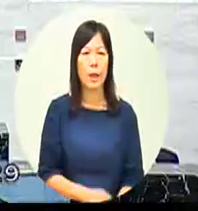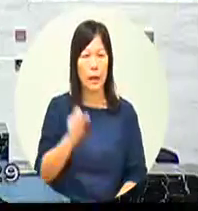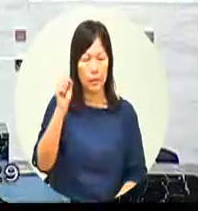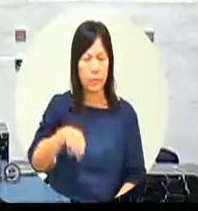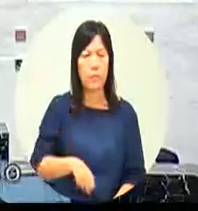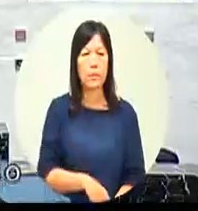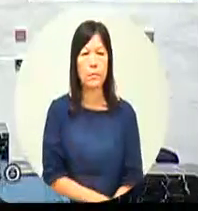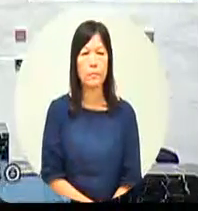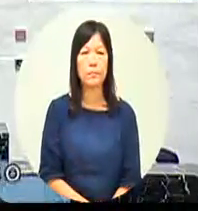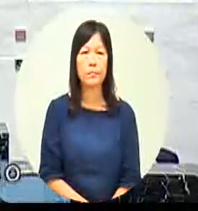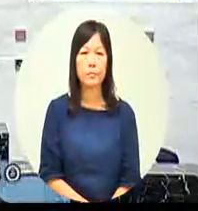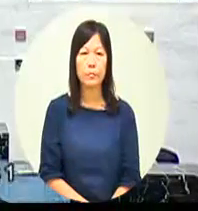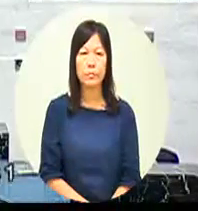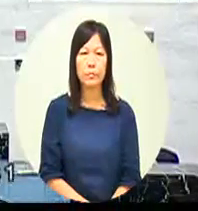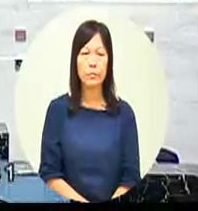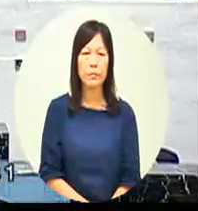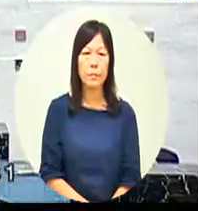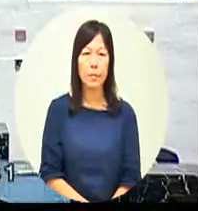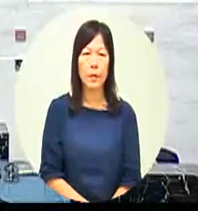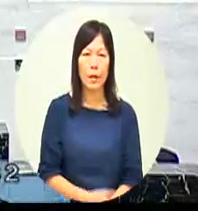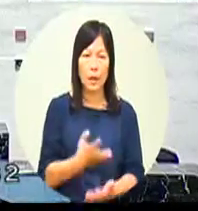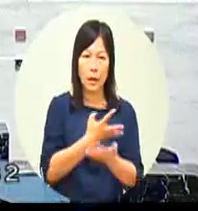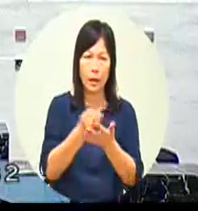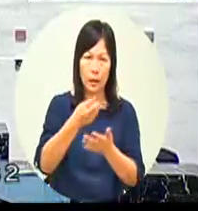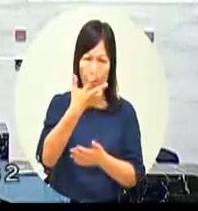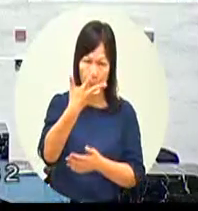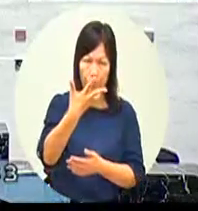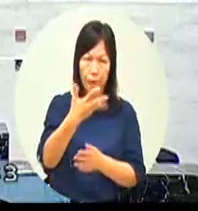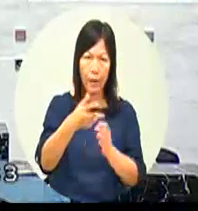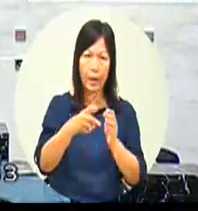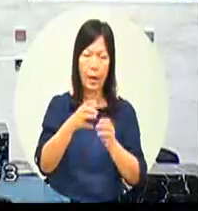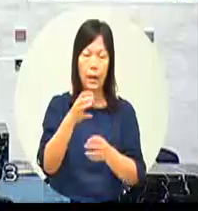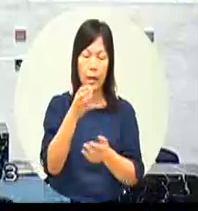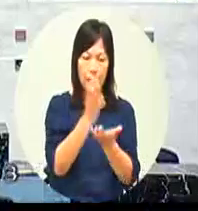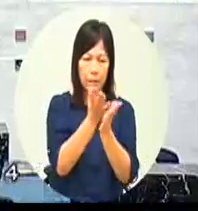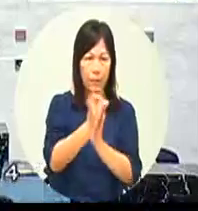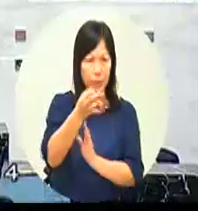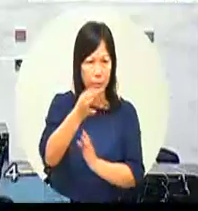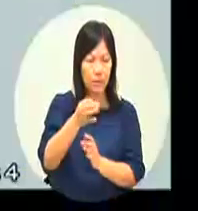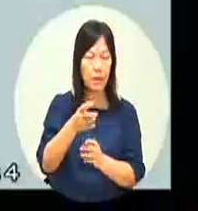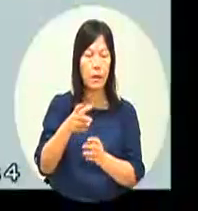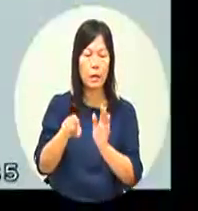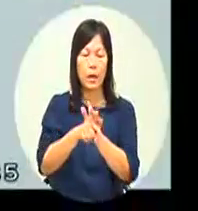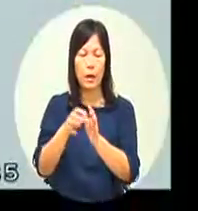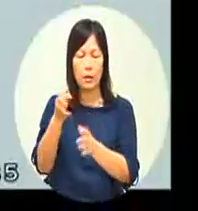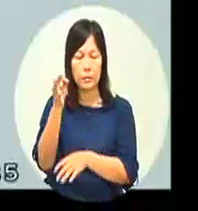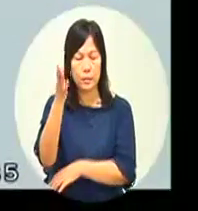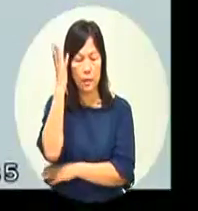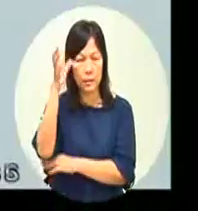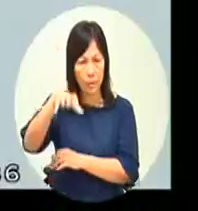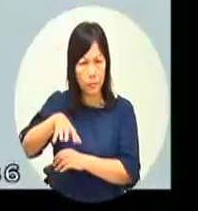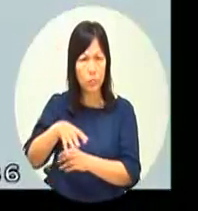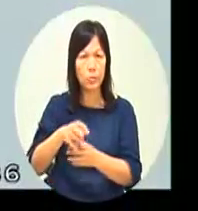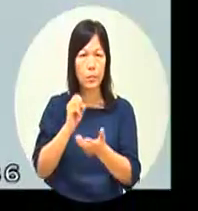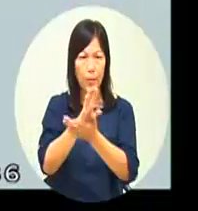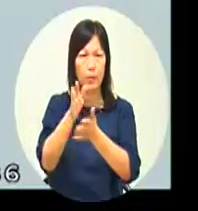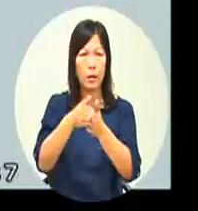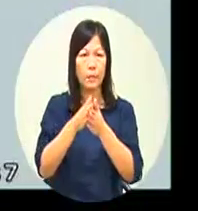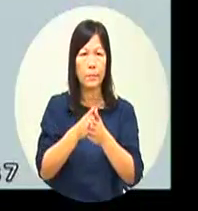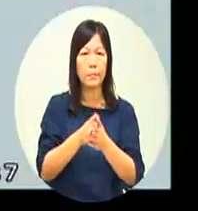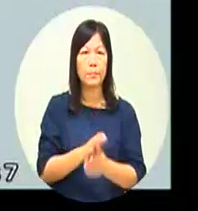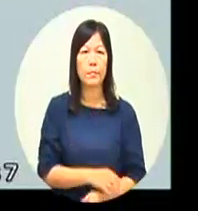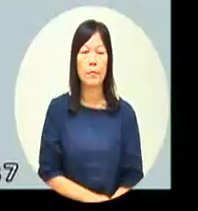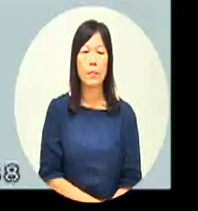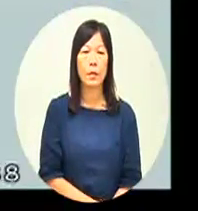查。 案号八，类别财经，报告机关高雄市政府财政局，案